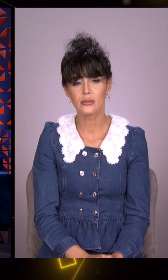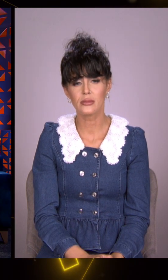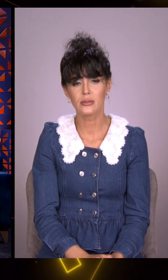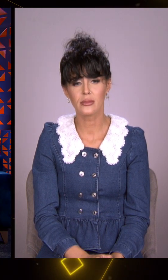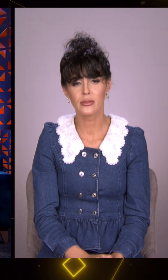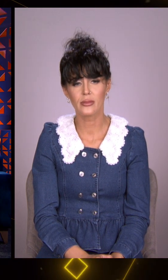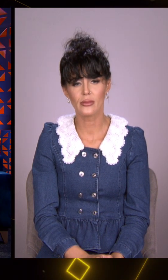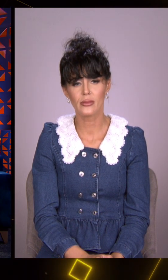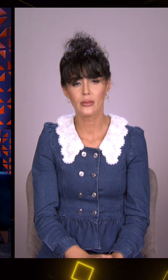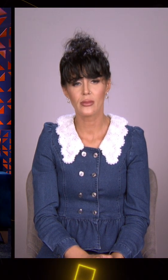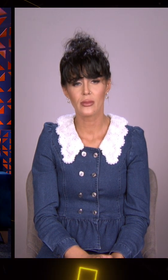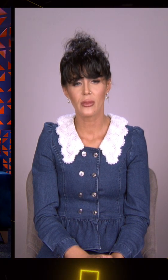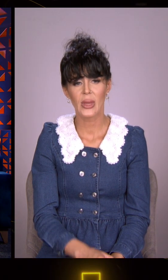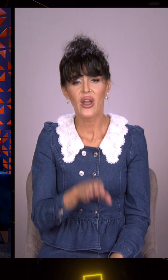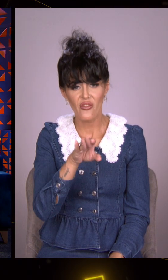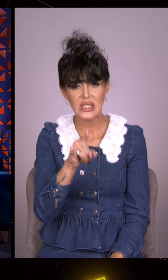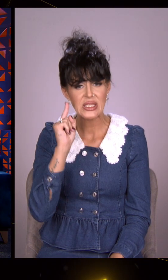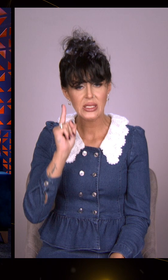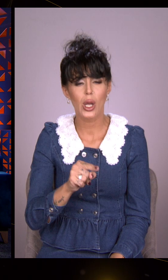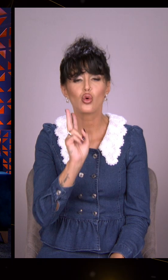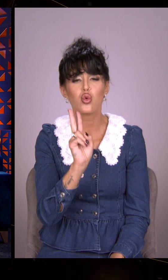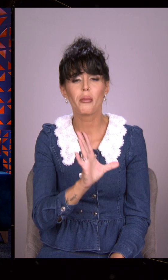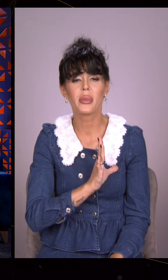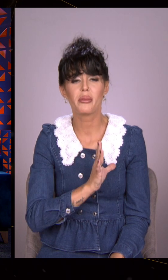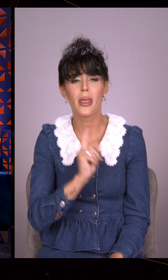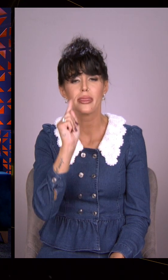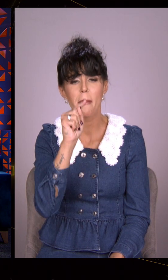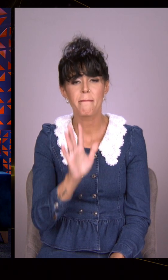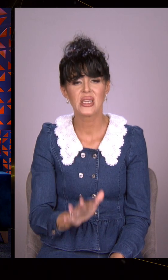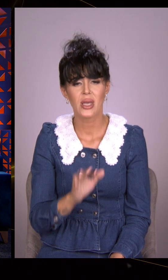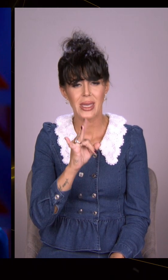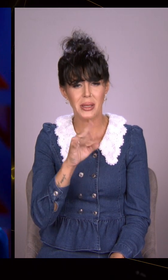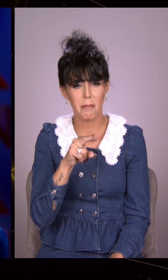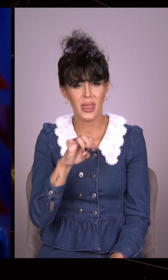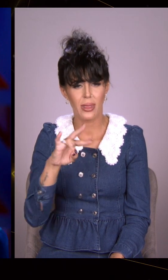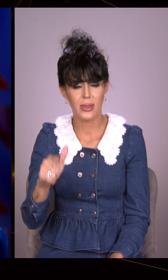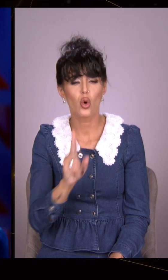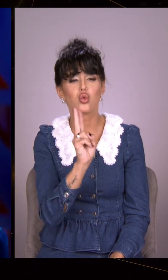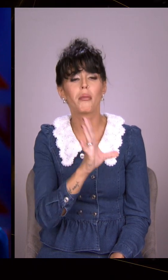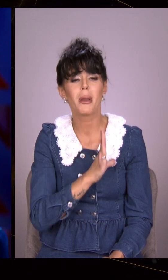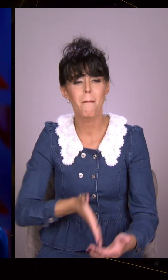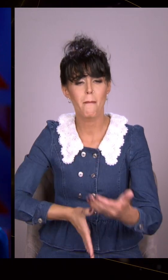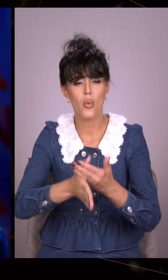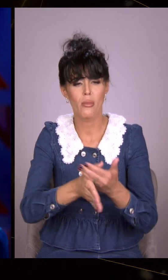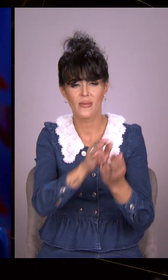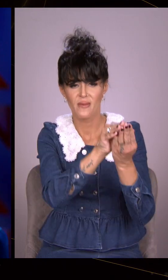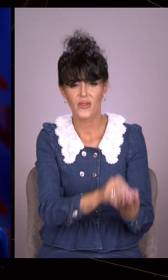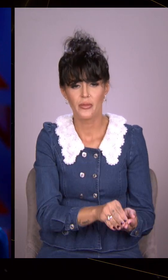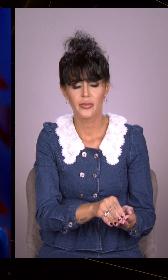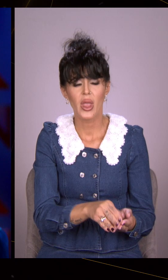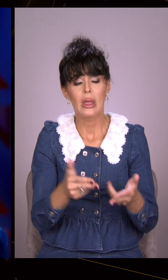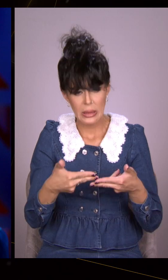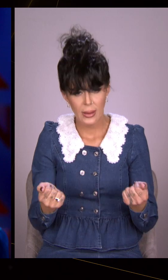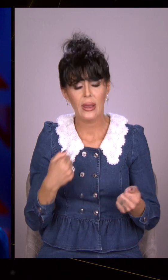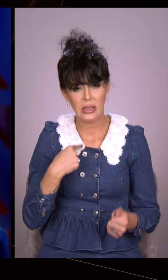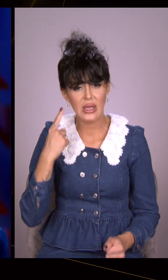ви знаєте, хто їх ховав? Так. Ще в Ірпіні. Так, я знаю. Це людина, якій